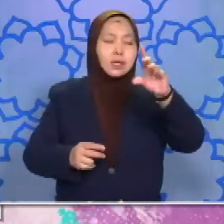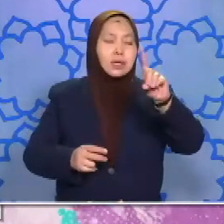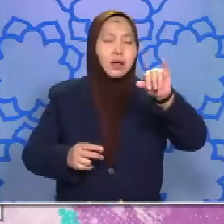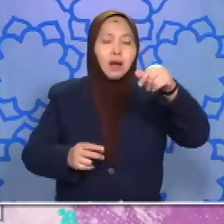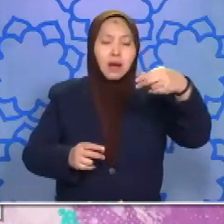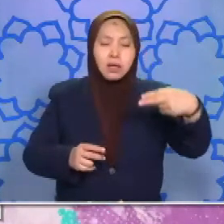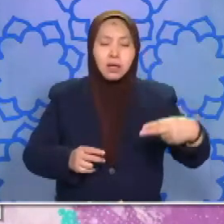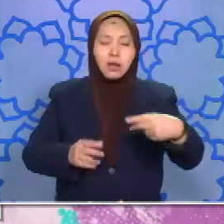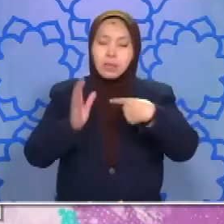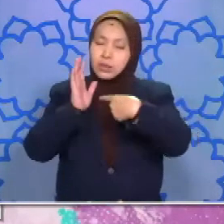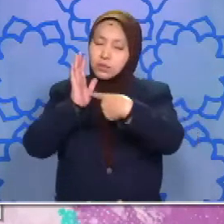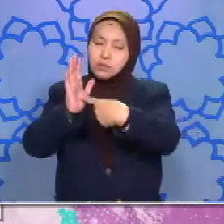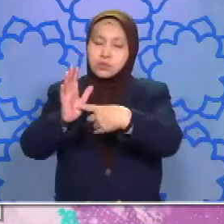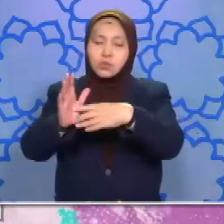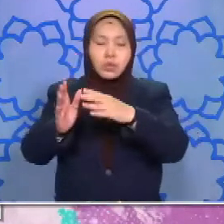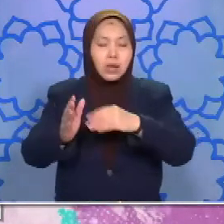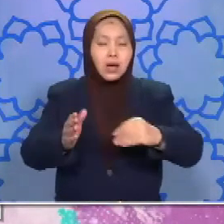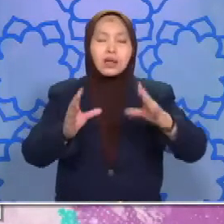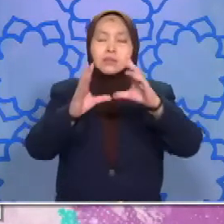وبشرى